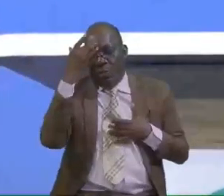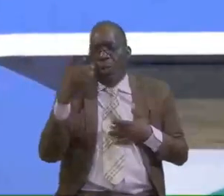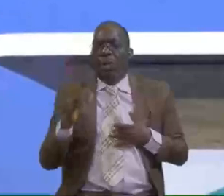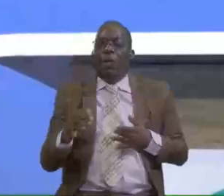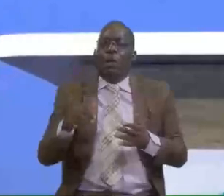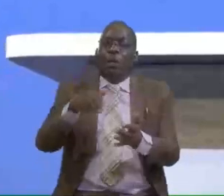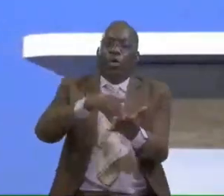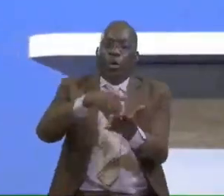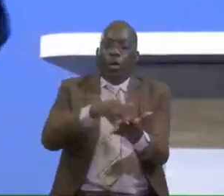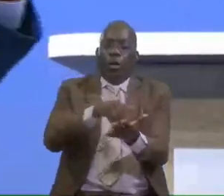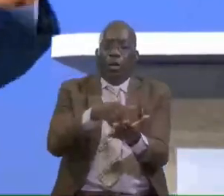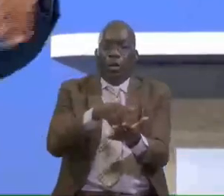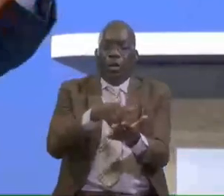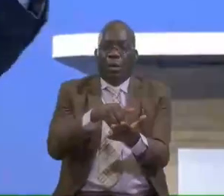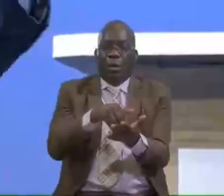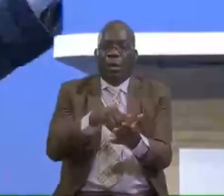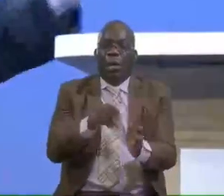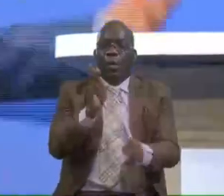Invalides,